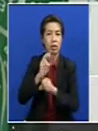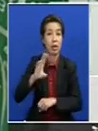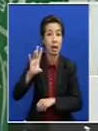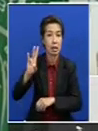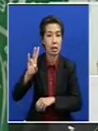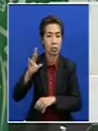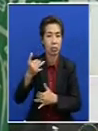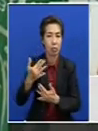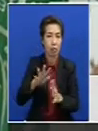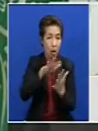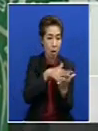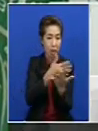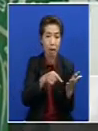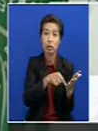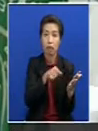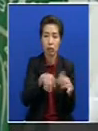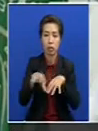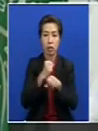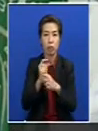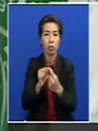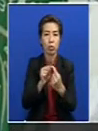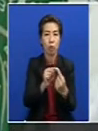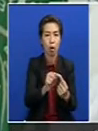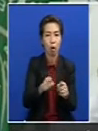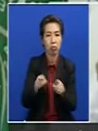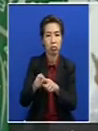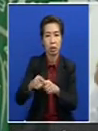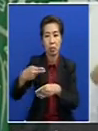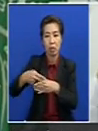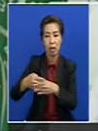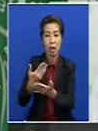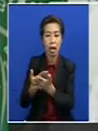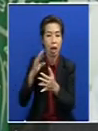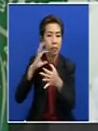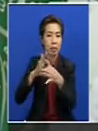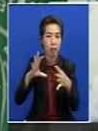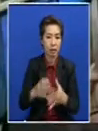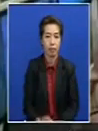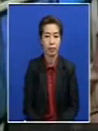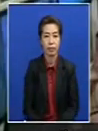2557และแผนการนี้ก็จะดำเนินต่อไปโดยไม่ข้องเกี่ยวกับราคาน้ำมันด้วยค่ะ